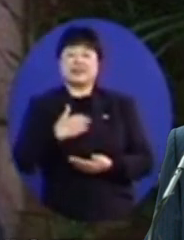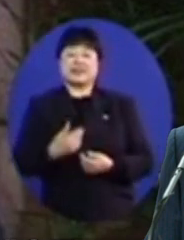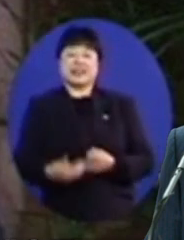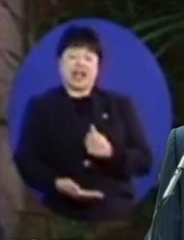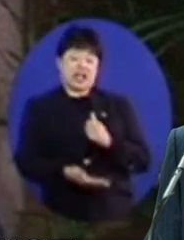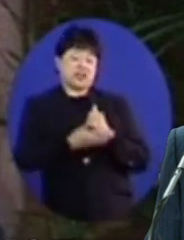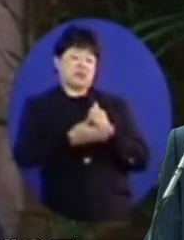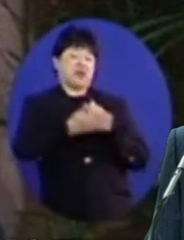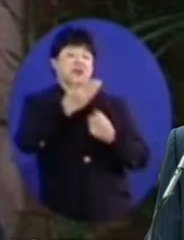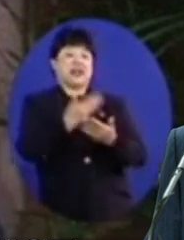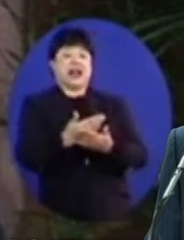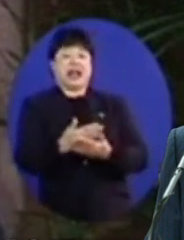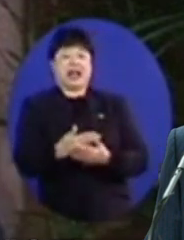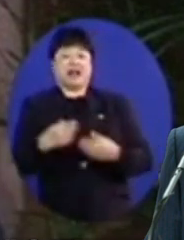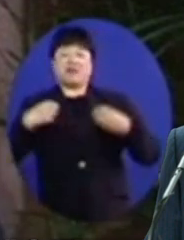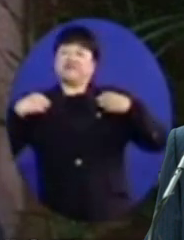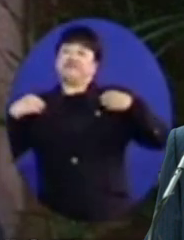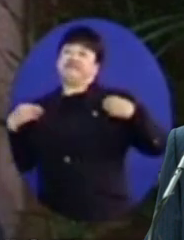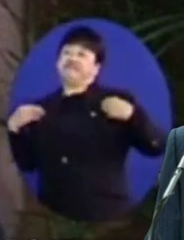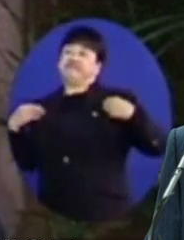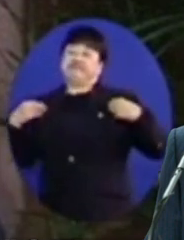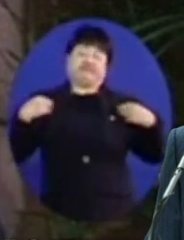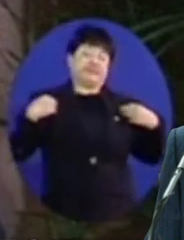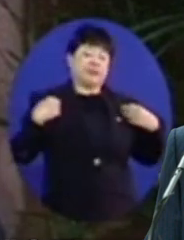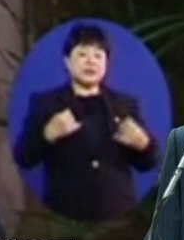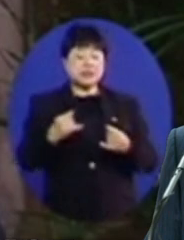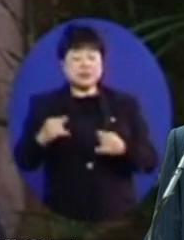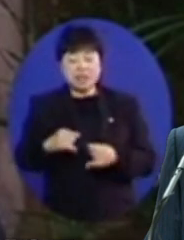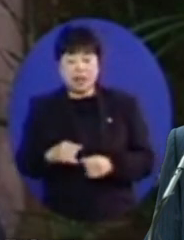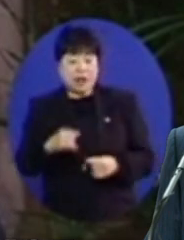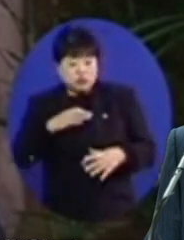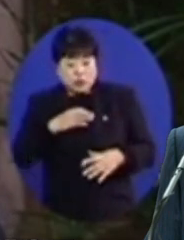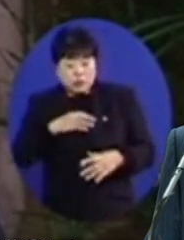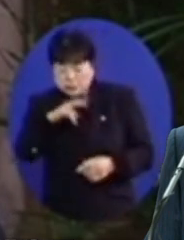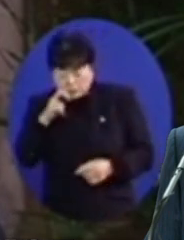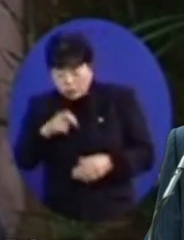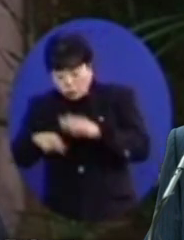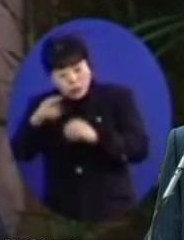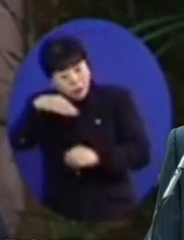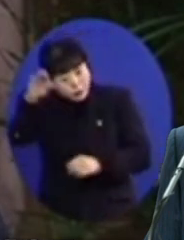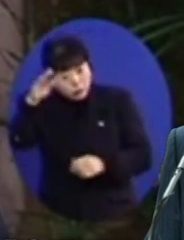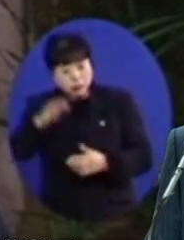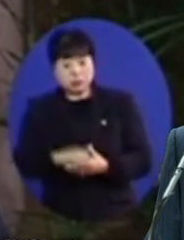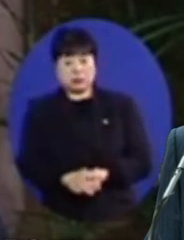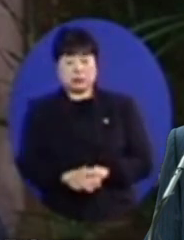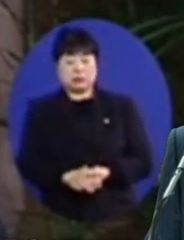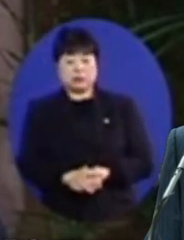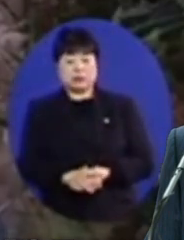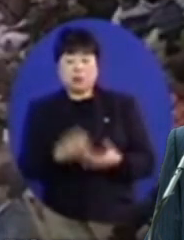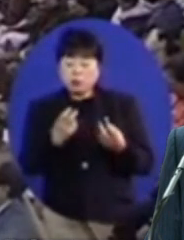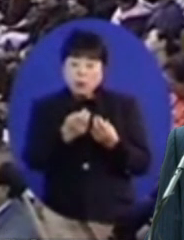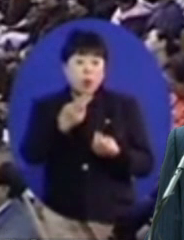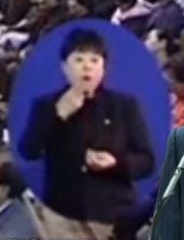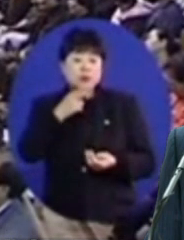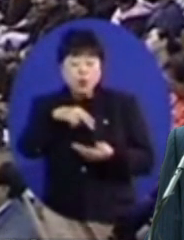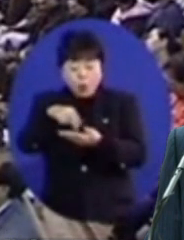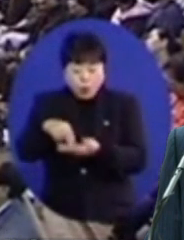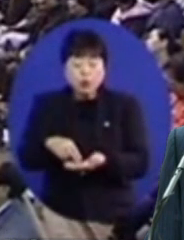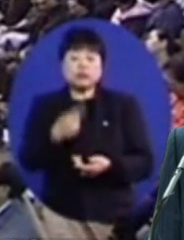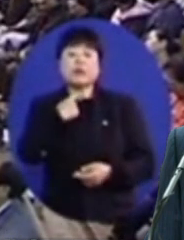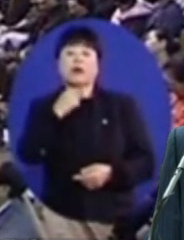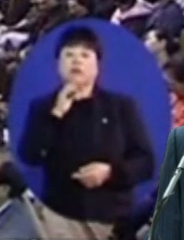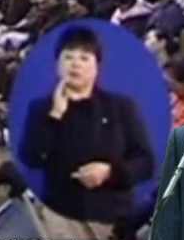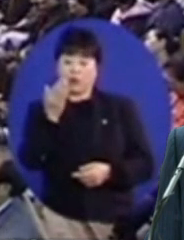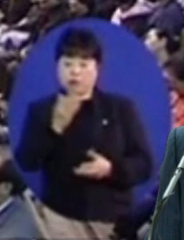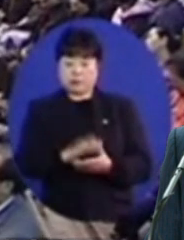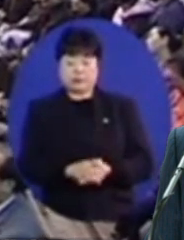어깨에 힘을 주면 사람들이 그를 두려워하고 싫어하고 깊이 하고 어찌할 수 없이 고독한 삶을